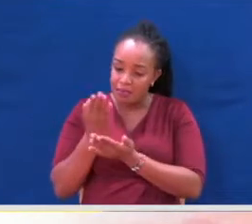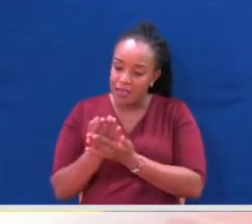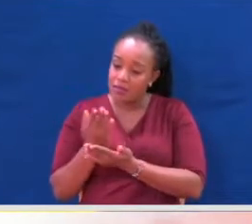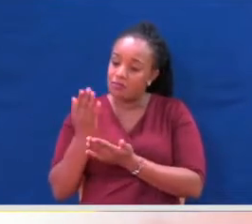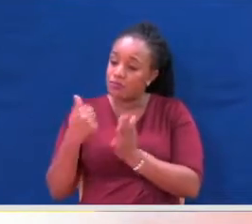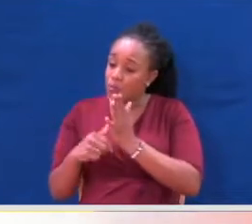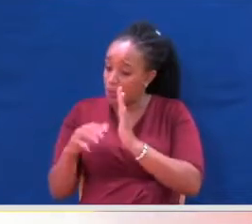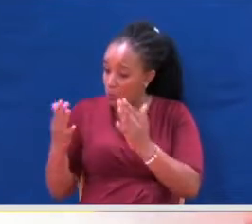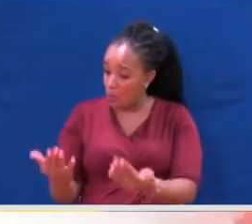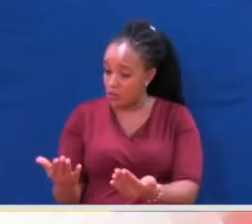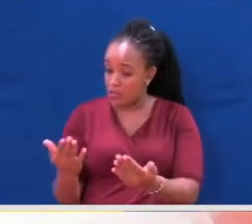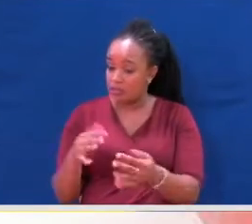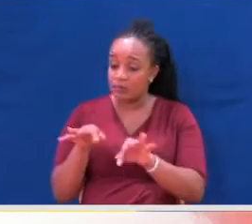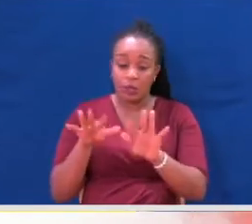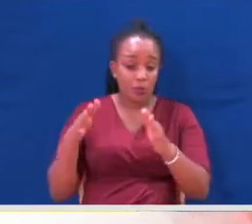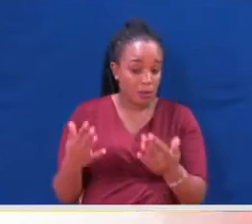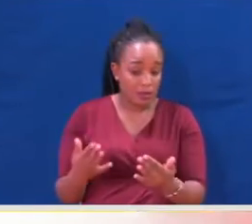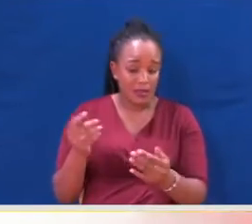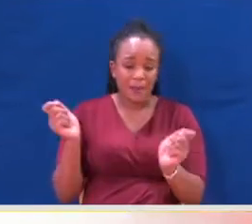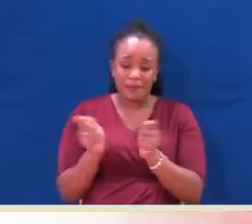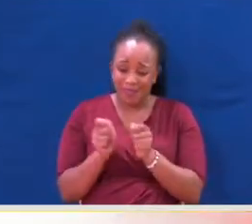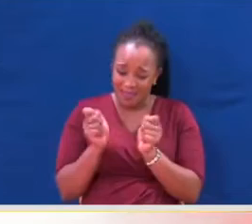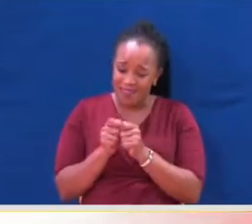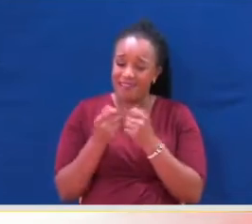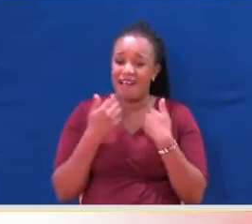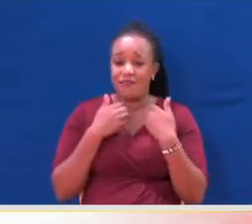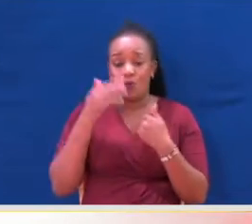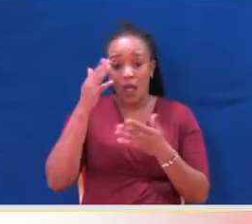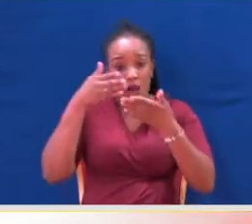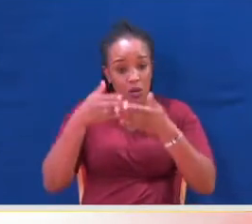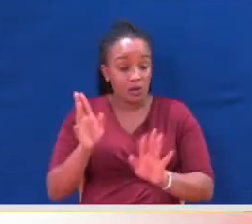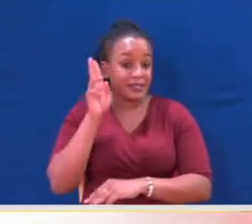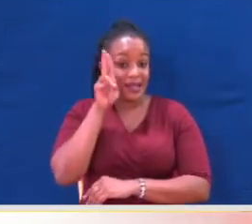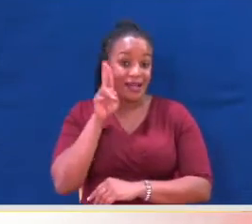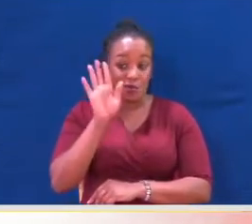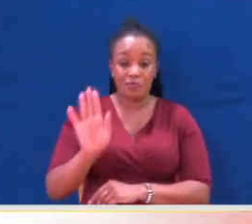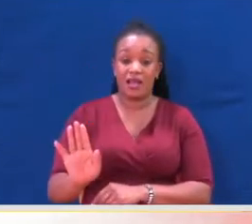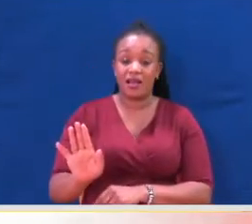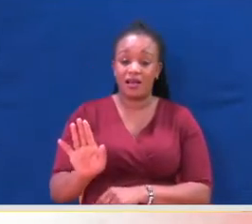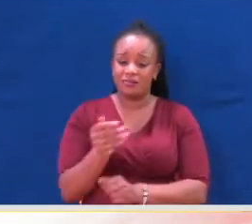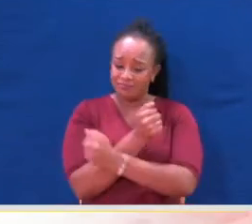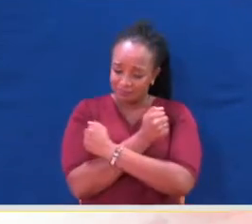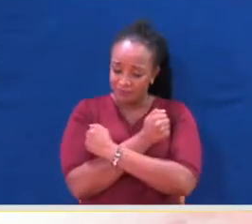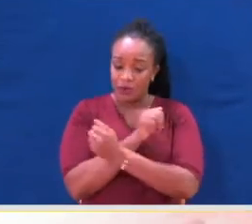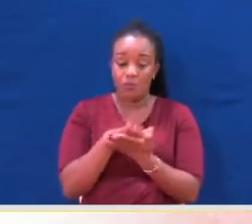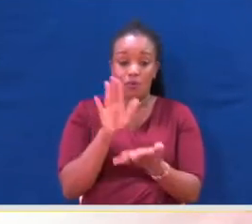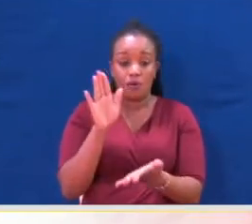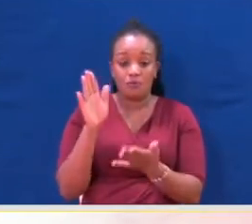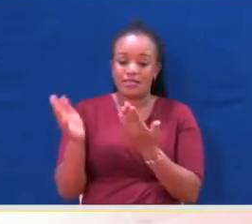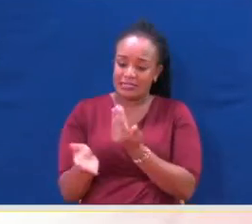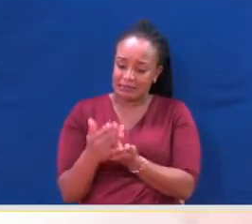nini, akasema anasikia uchungu kwa kupotea kwa anko yake. Ilibidi nimcomfort,